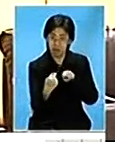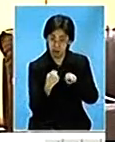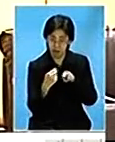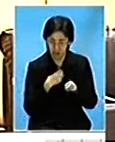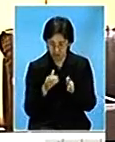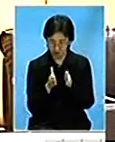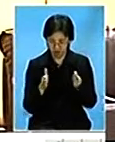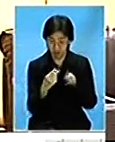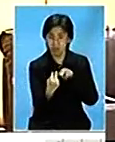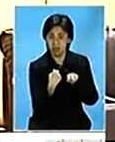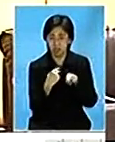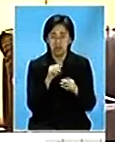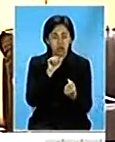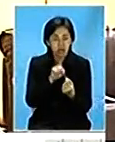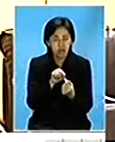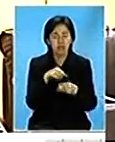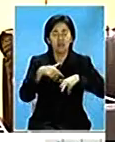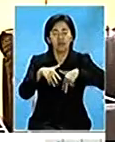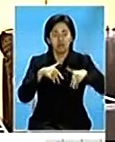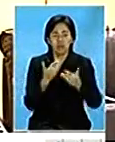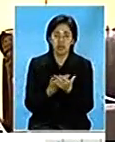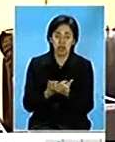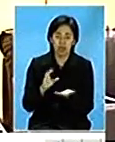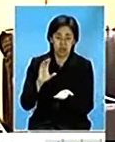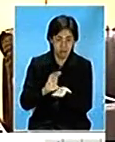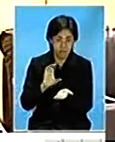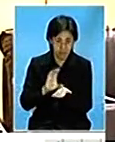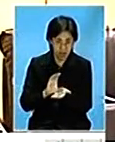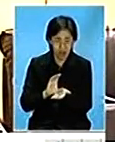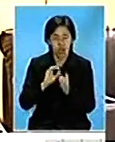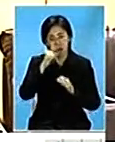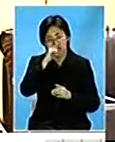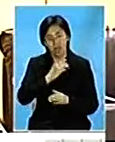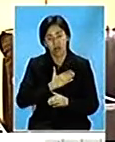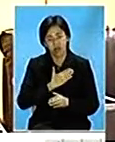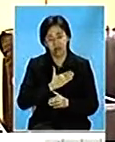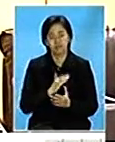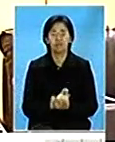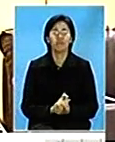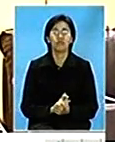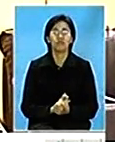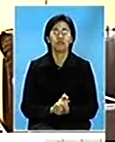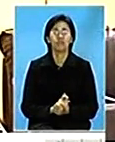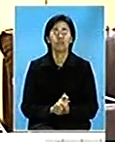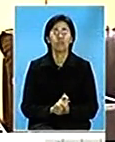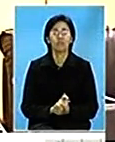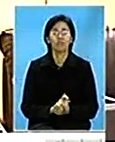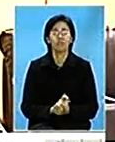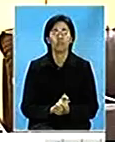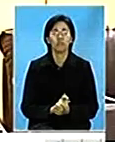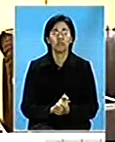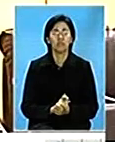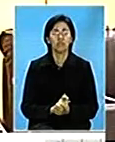ราจรเพื่อให้เหมาะสมกับงบประมาณบ้านเมืองของเราก็คือจะต้องมีรถย